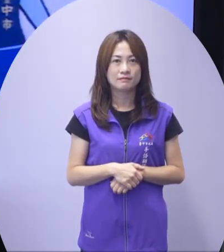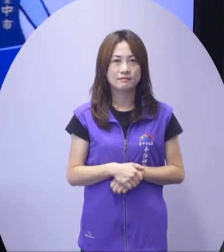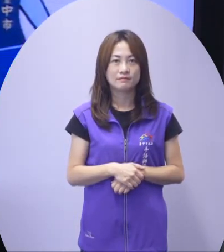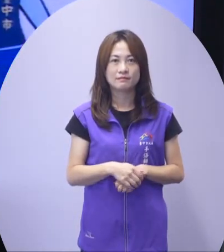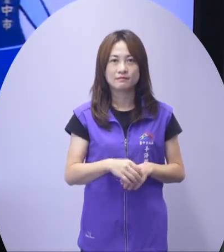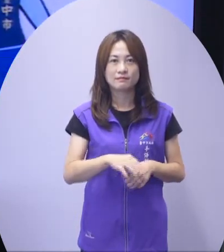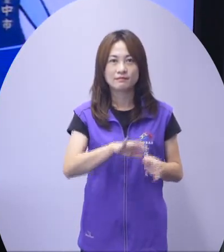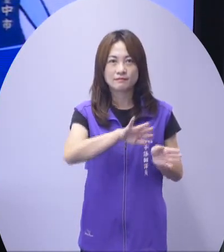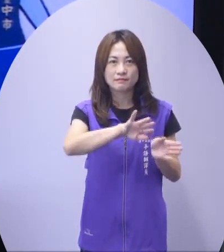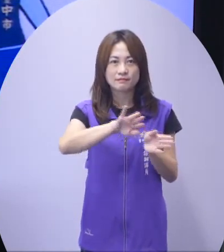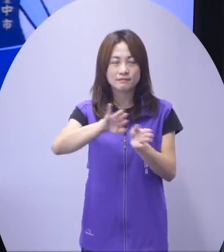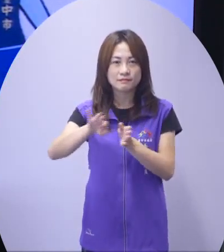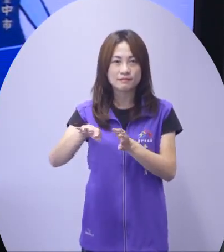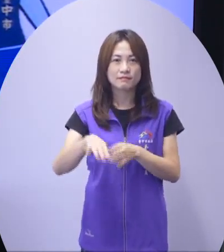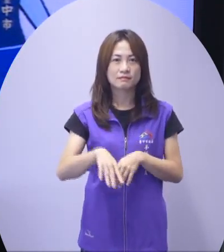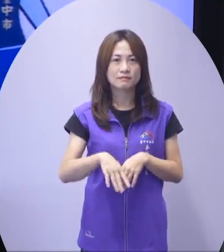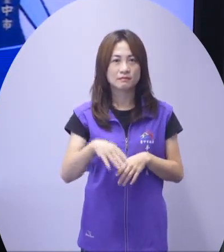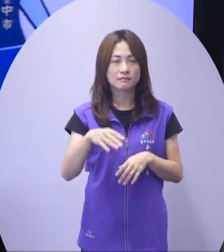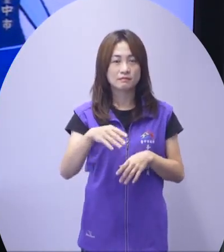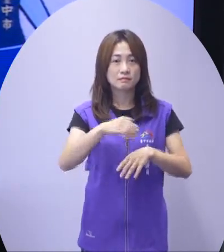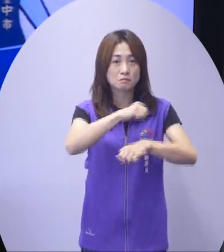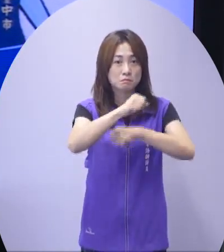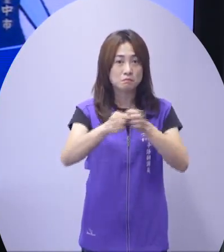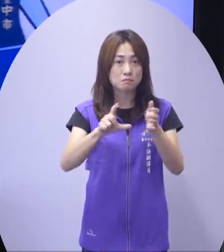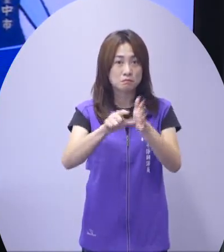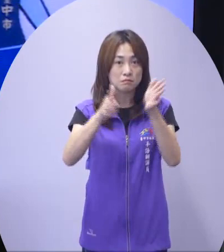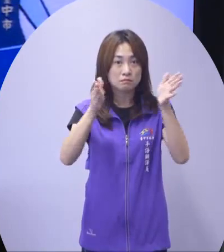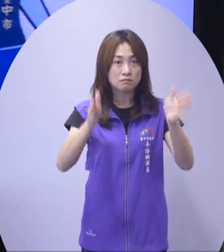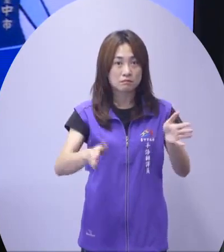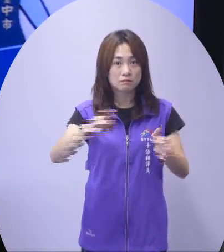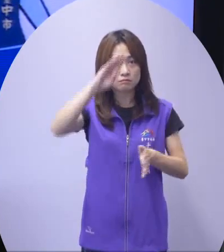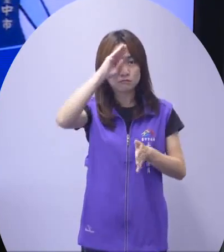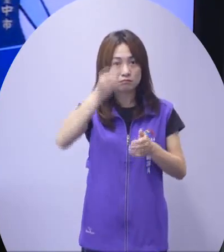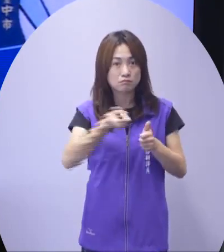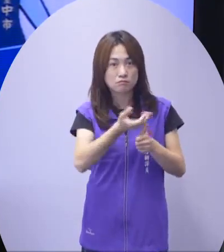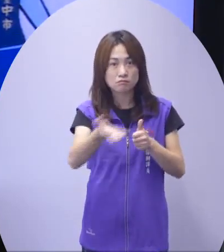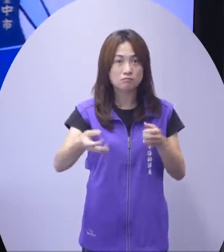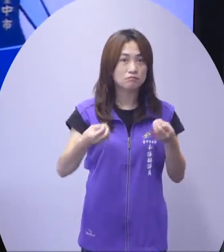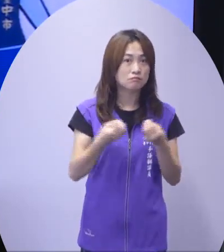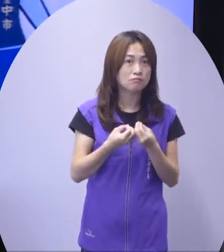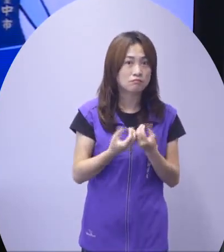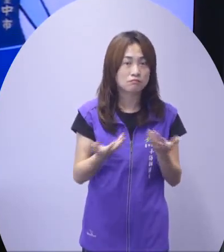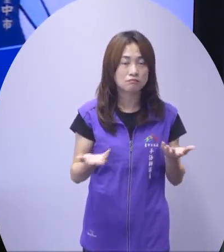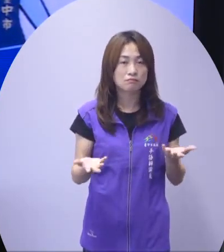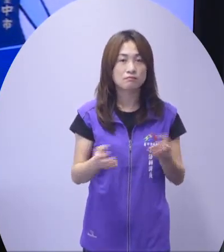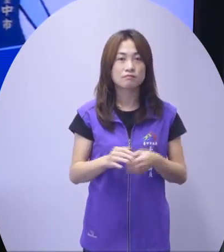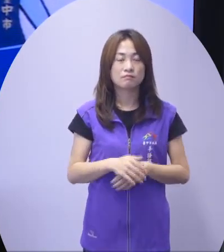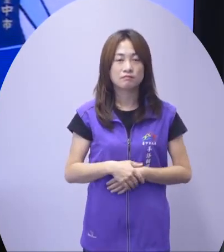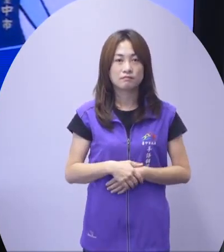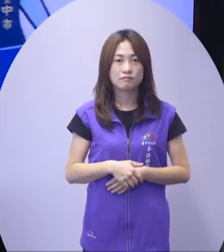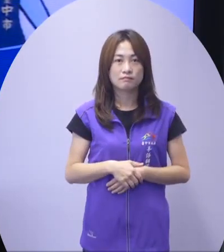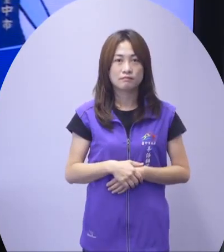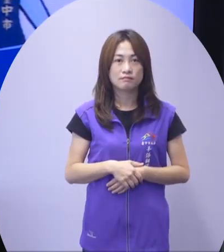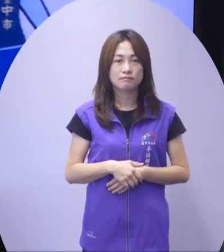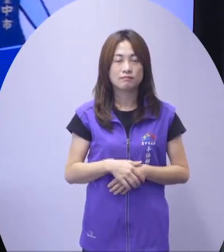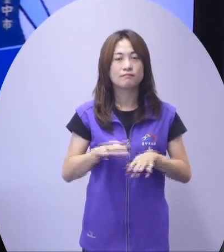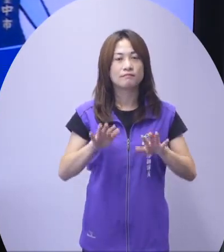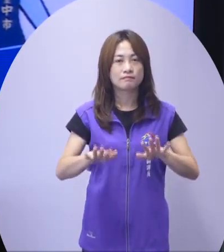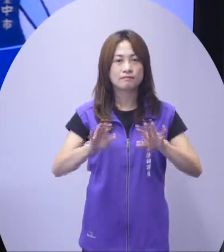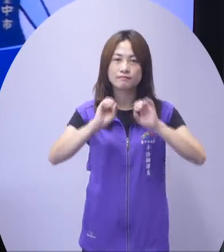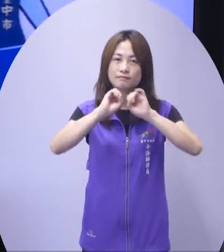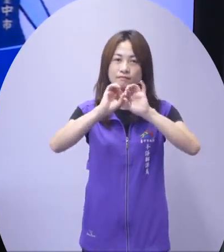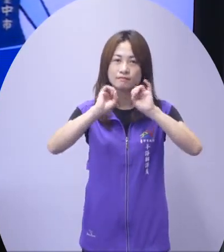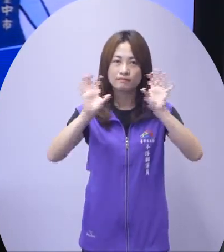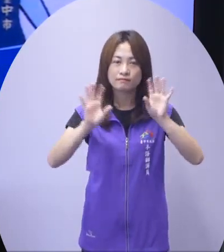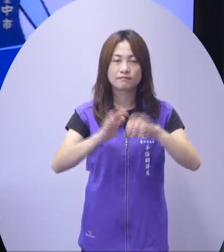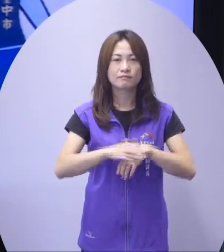在新社花海活动的防疫措施方面，这边跟特别跟报告。那新社花海，那这部分也都已经规